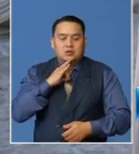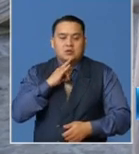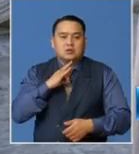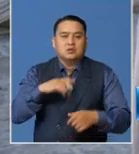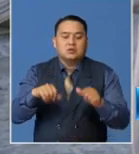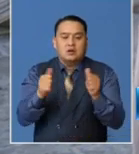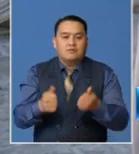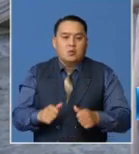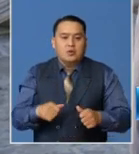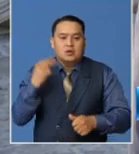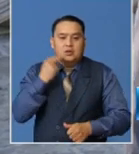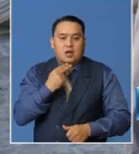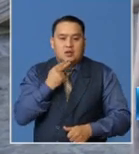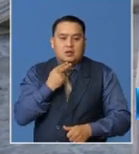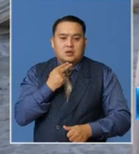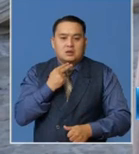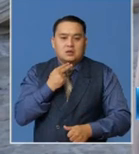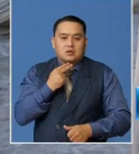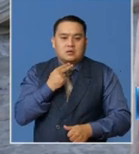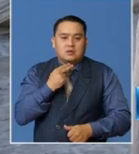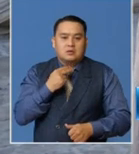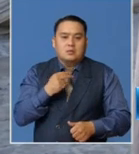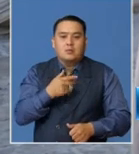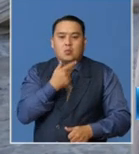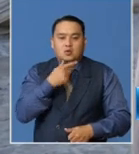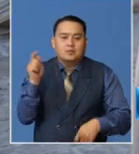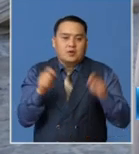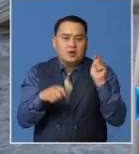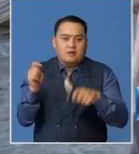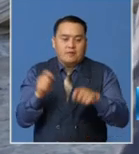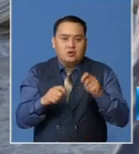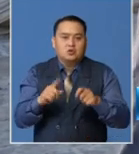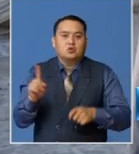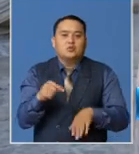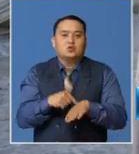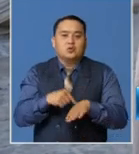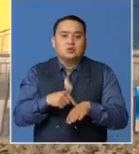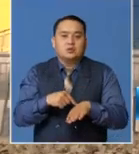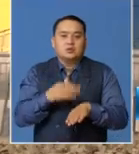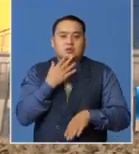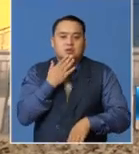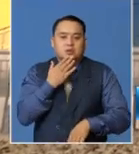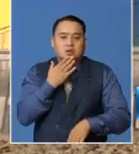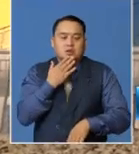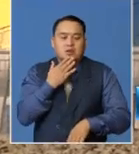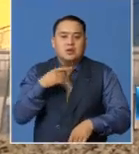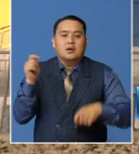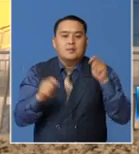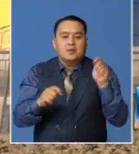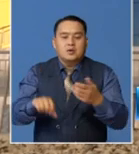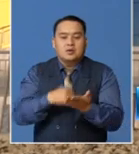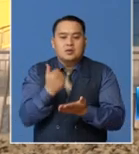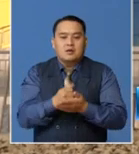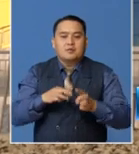чтобы китайцы китайская сторона как быстро надо будет заезжать к нам чтобы чувствовали себя за границы посетил премьер-министр и